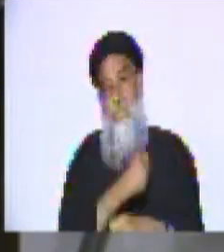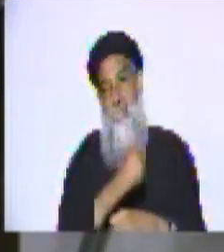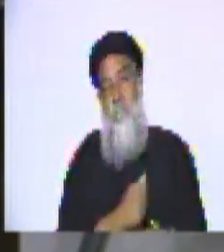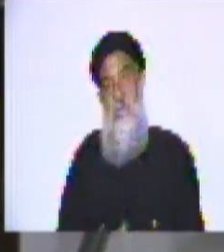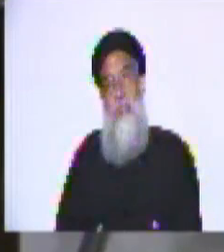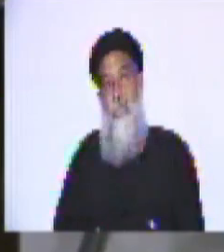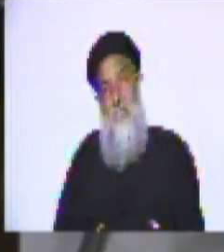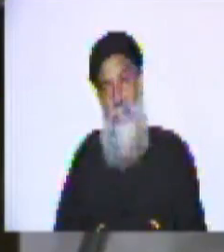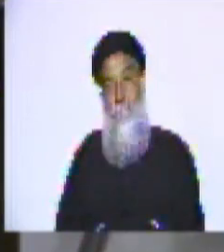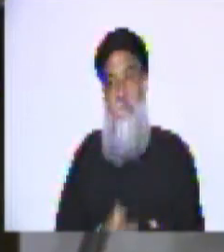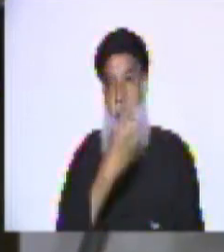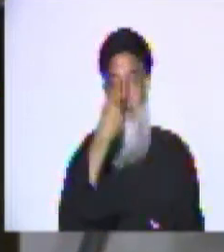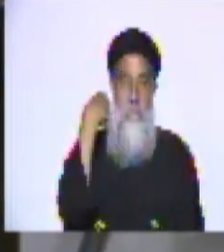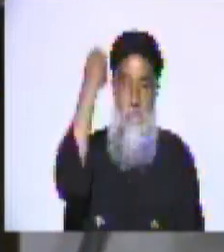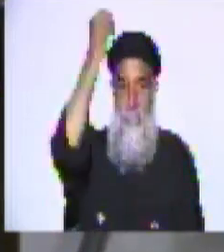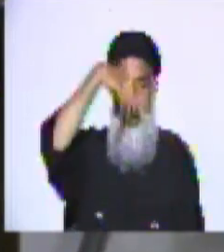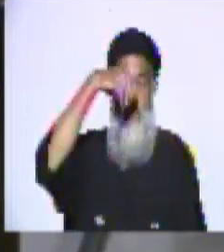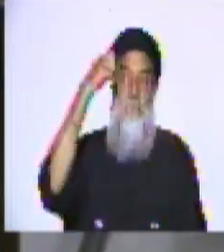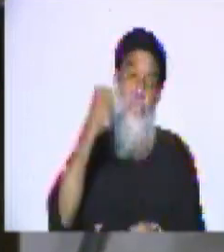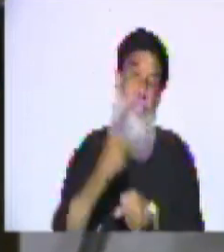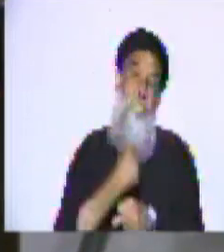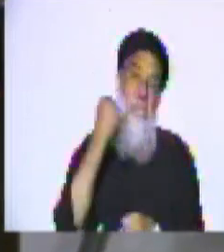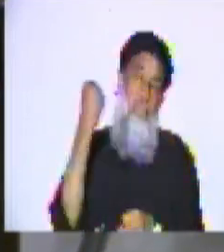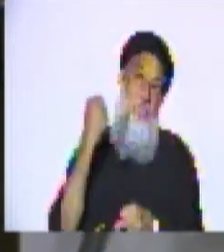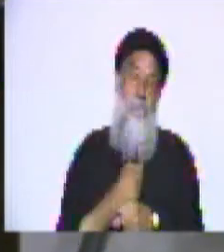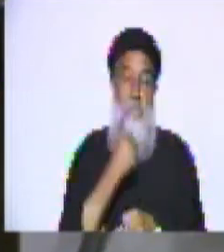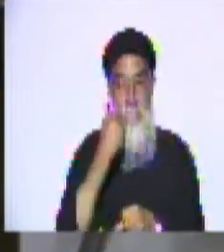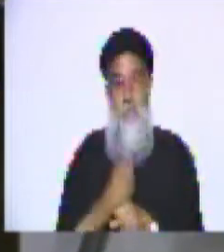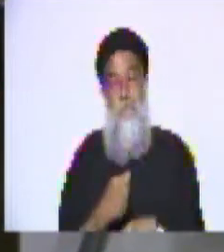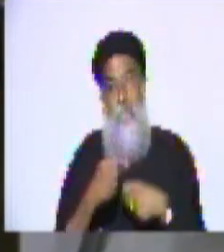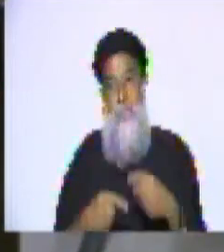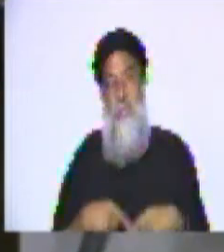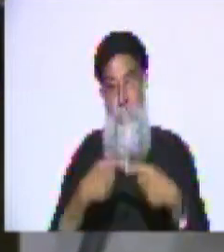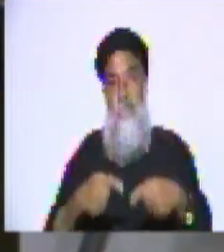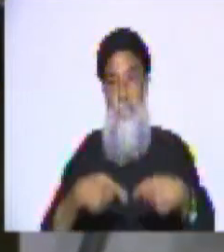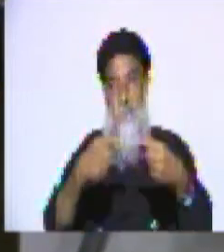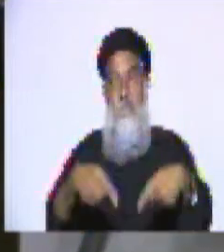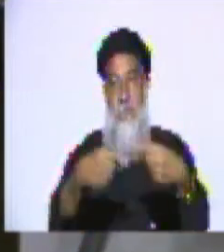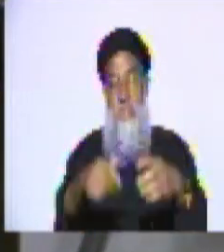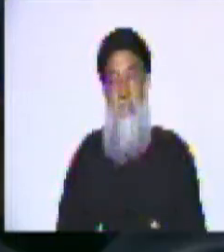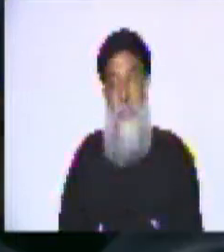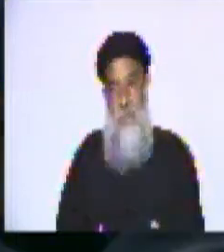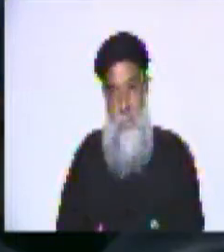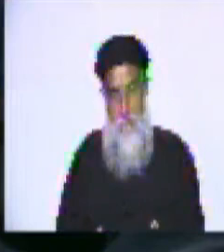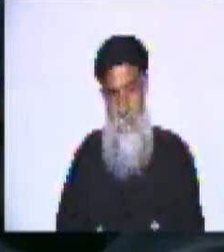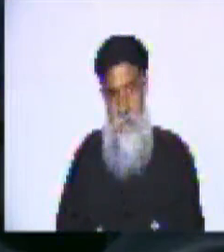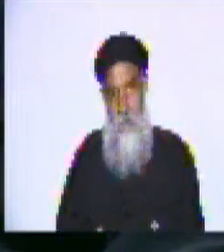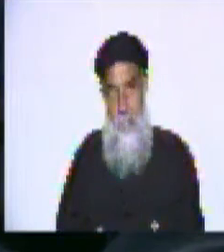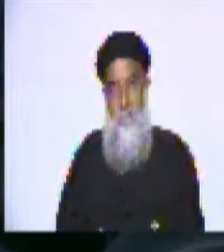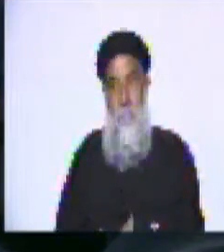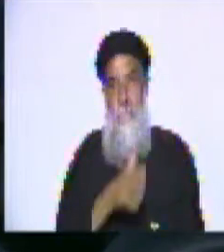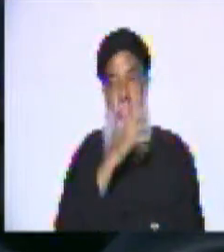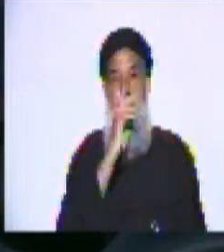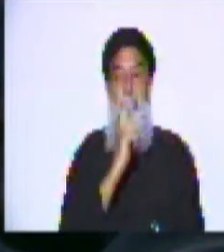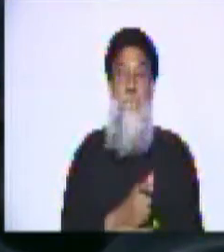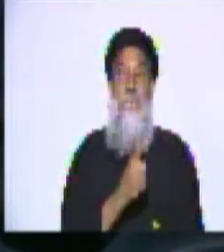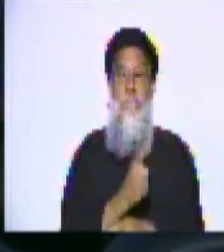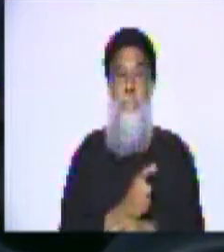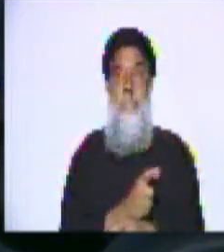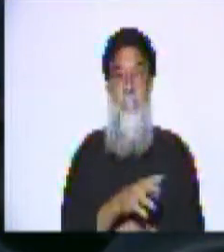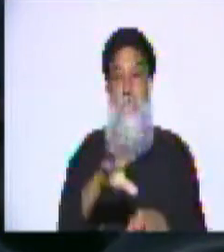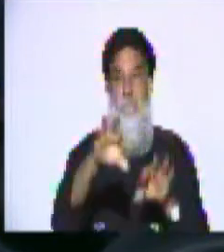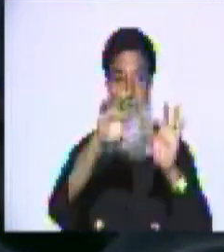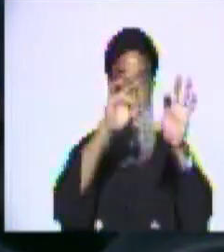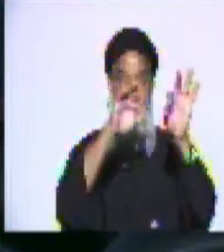وحلول الروح القدس معناه عمله يعني باستمرار. طيب سيدنا، بالنسبة لأبائنا الرسل السيد المسيح